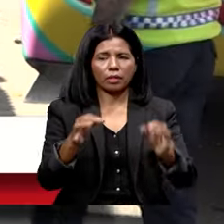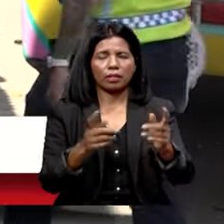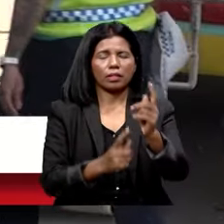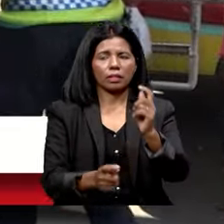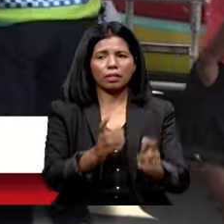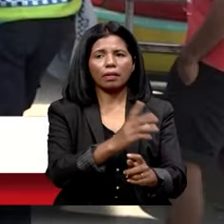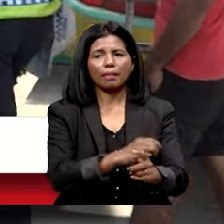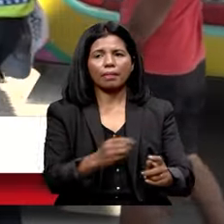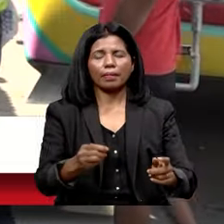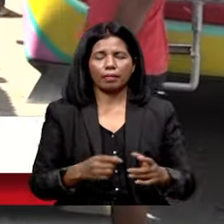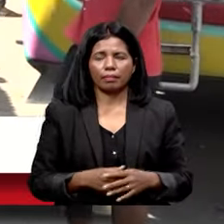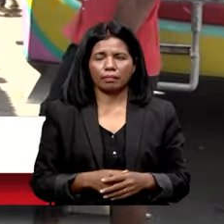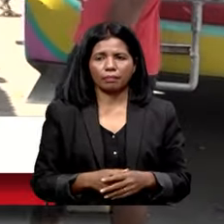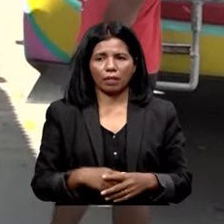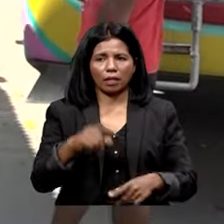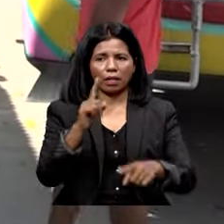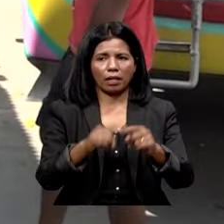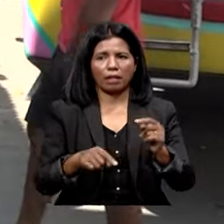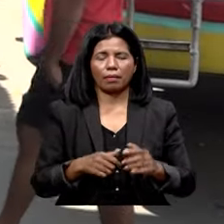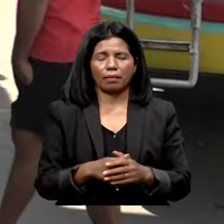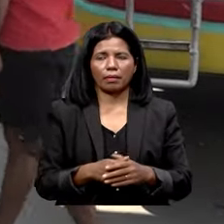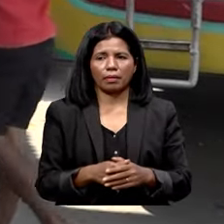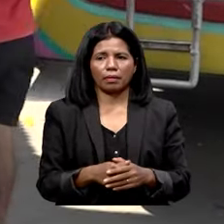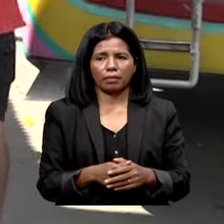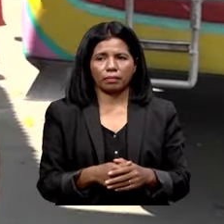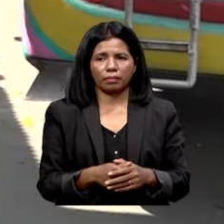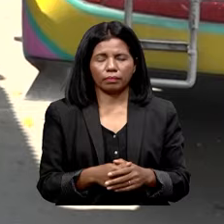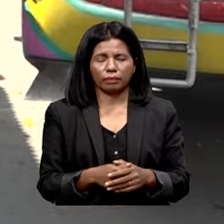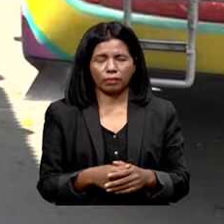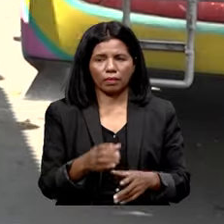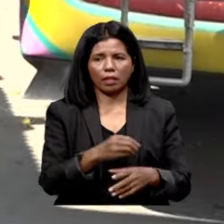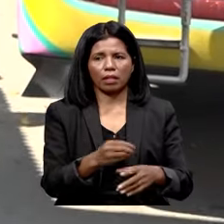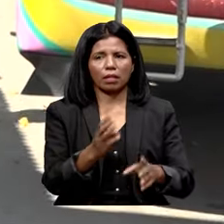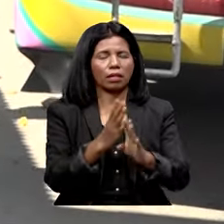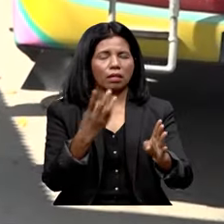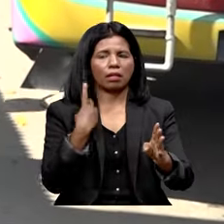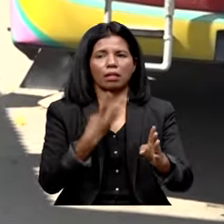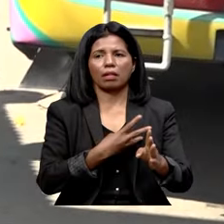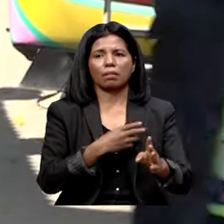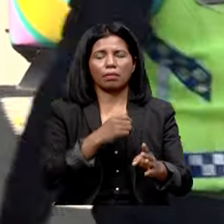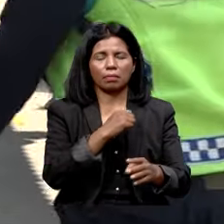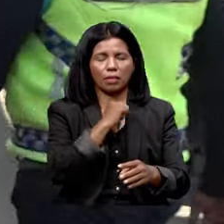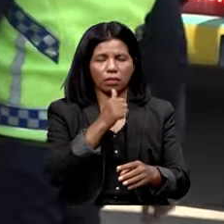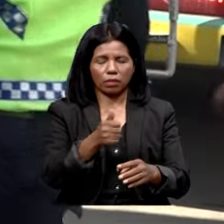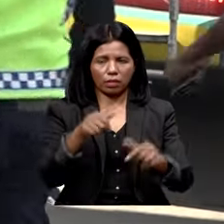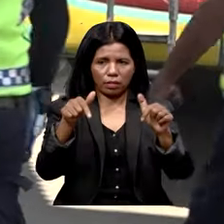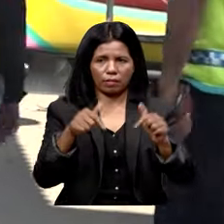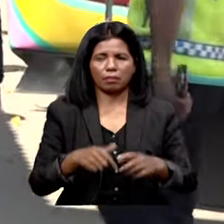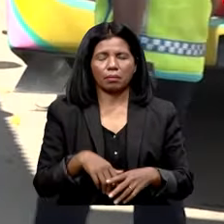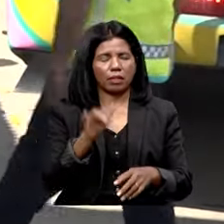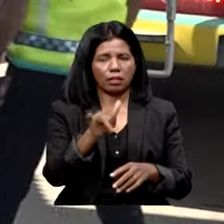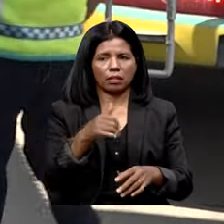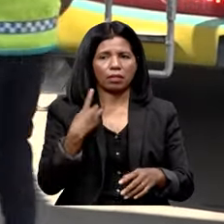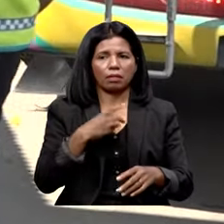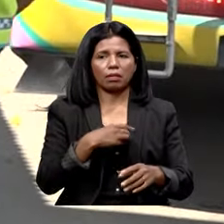sera para be ututo pasaret labeli ida ale pepe ida benene pasaret na fatin ne idane ma kamela adun kokorra idane amne sopernya